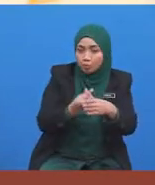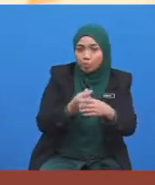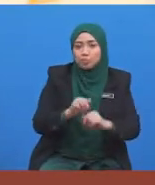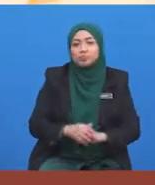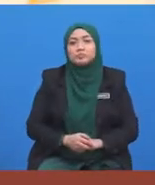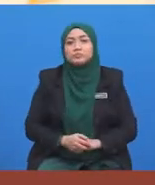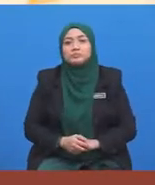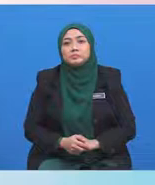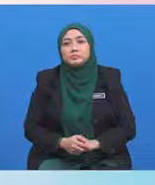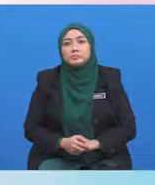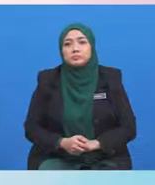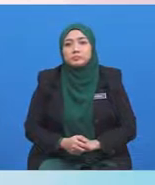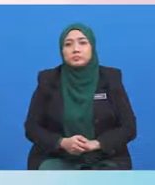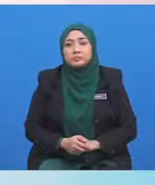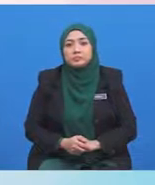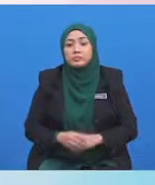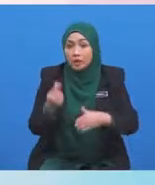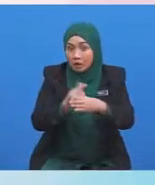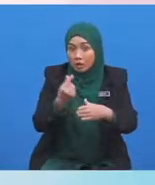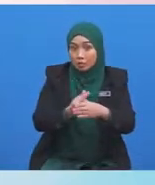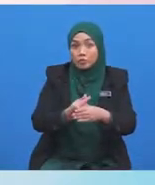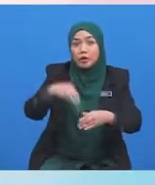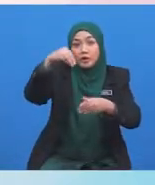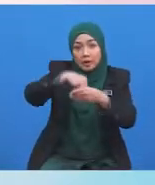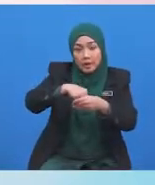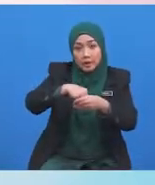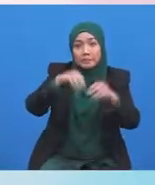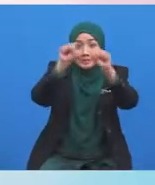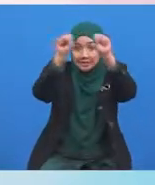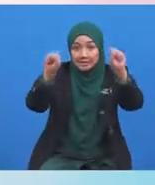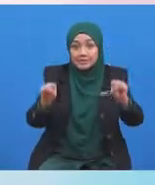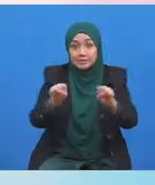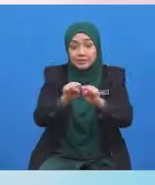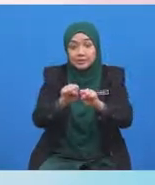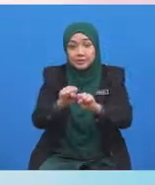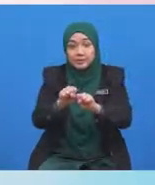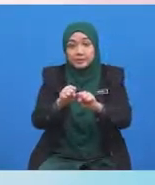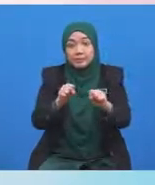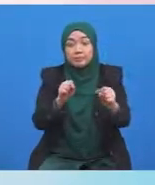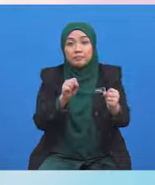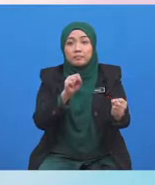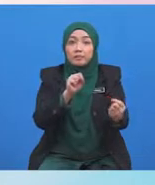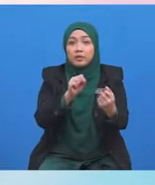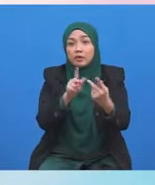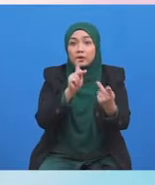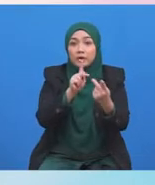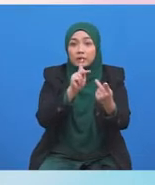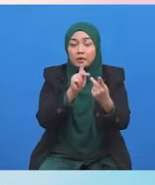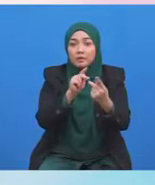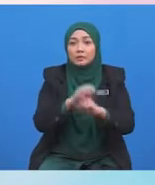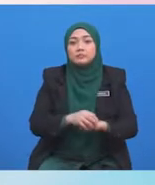Kesan yang seterusnya ialah berlaku gangguan dalam sistem telekomunikasi, terutamanya